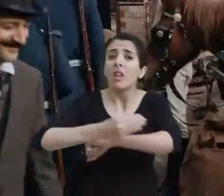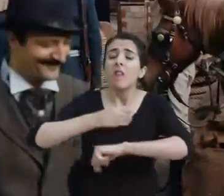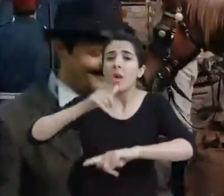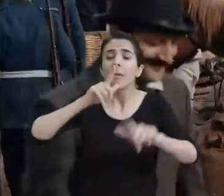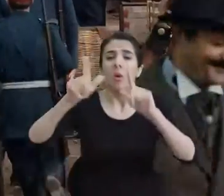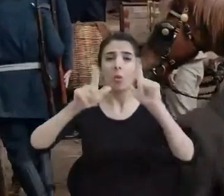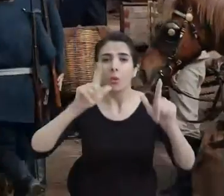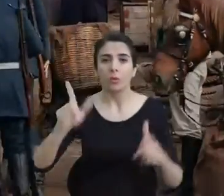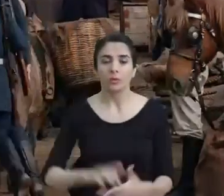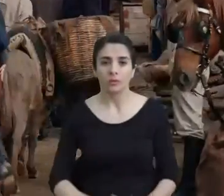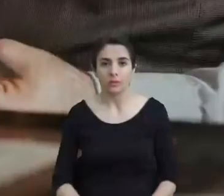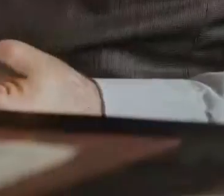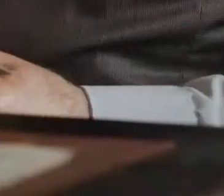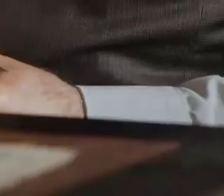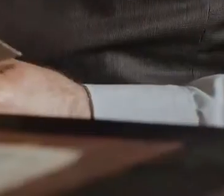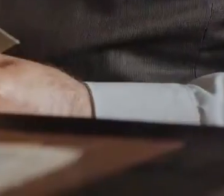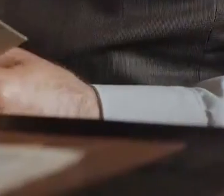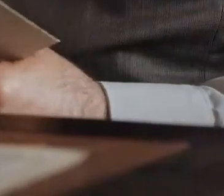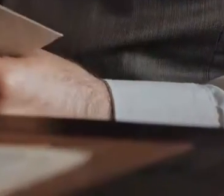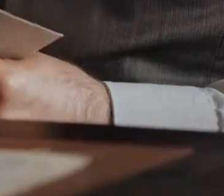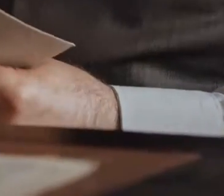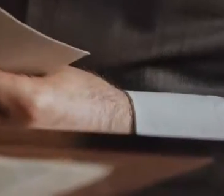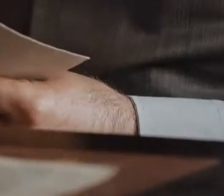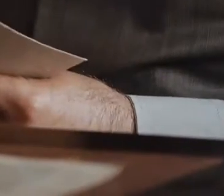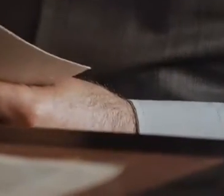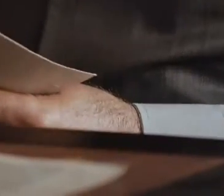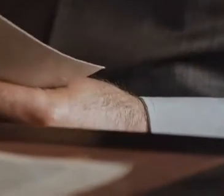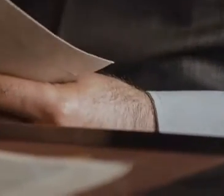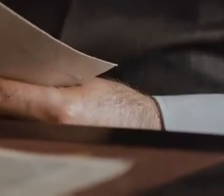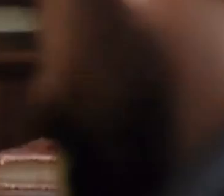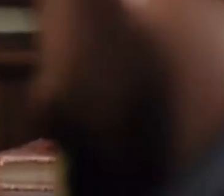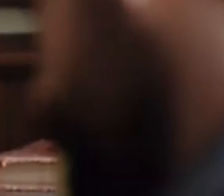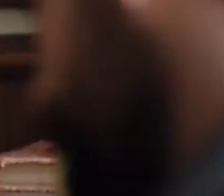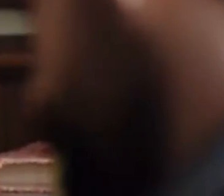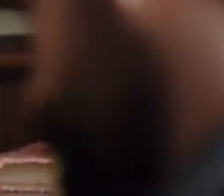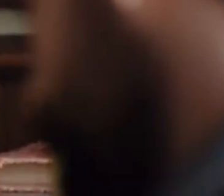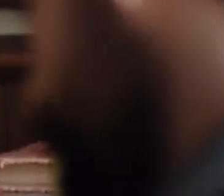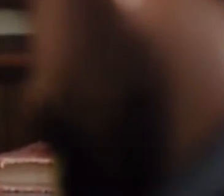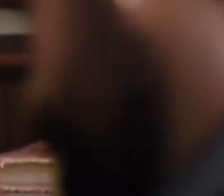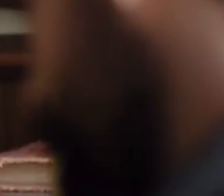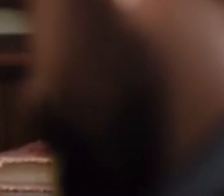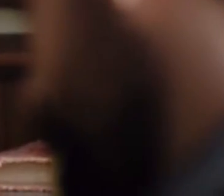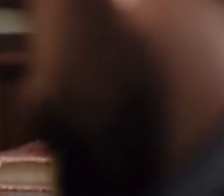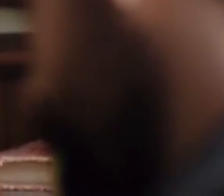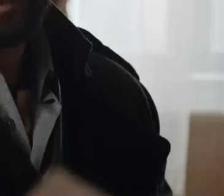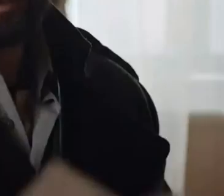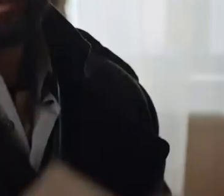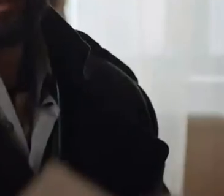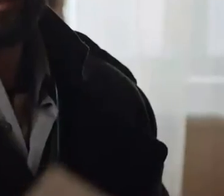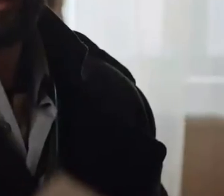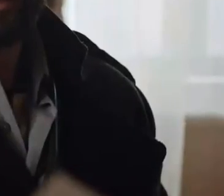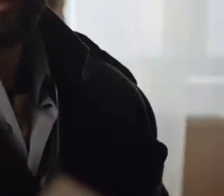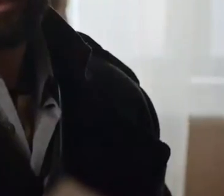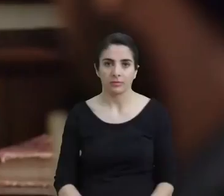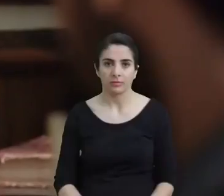Yardım edin! Adam gülümseyip acelesiz devam etti. Kadının elinde bir zarf, Mustafa karşısında oturuyor. İkisi de ellerindeki kağıtlara